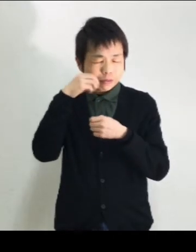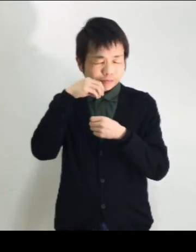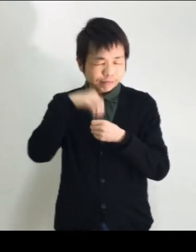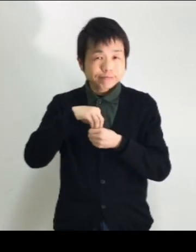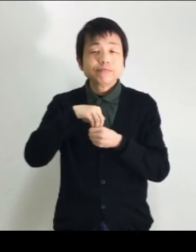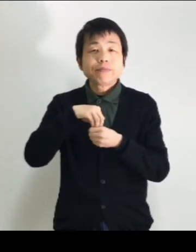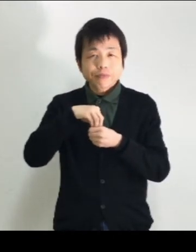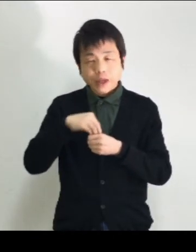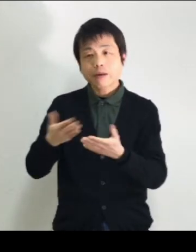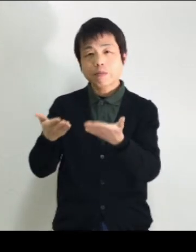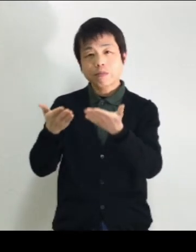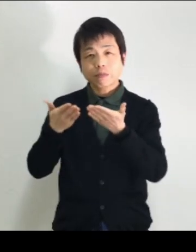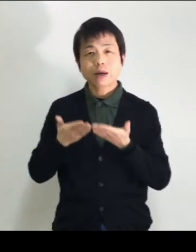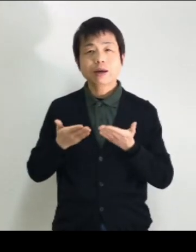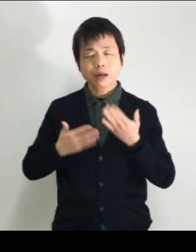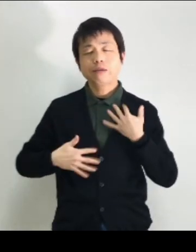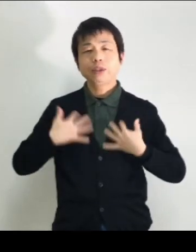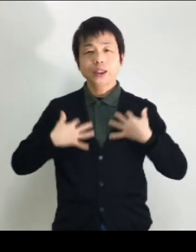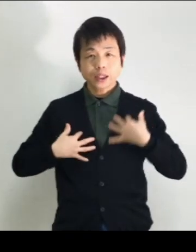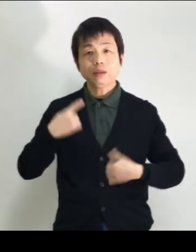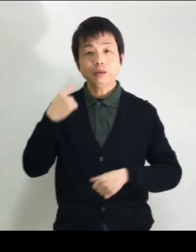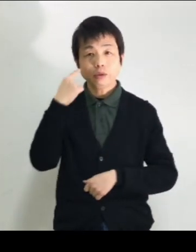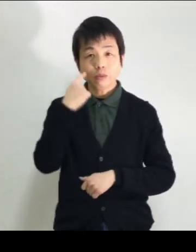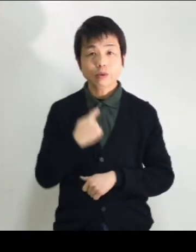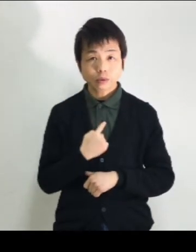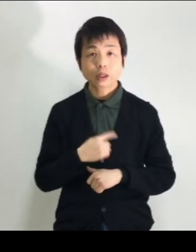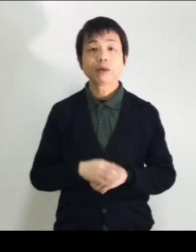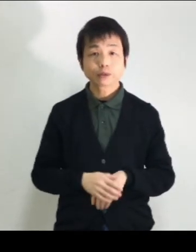に残してもらえれば嬉しいな